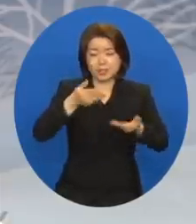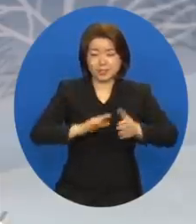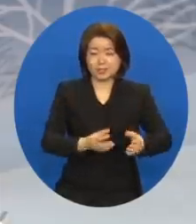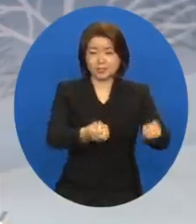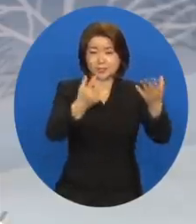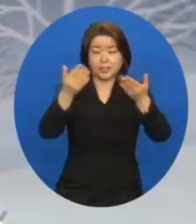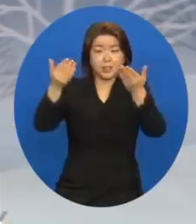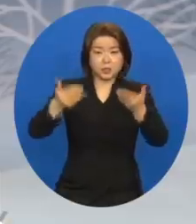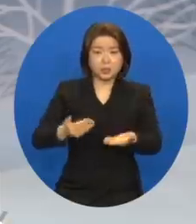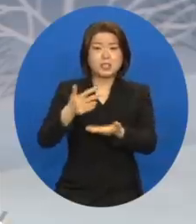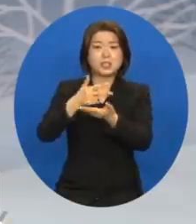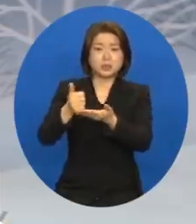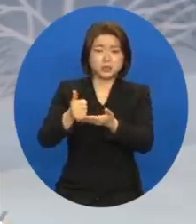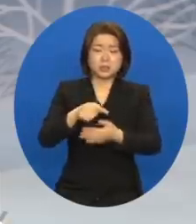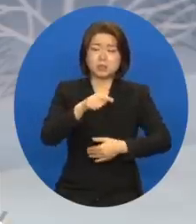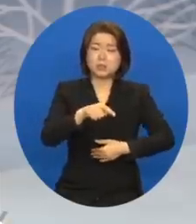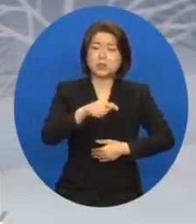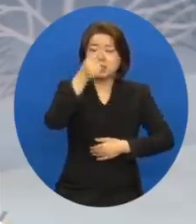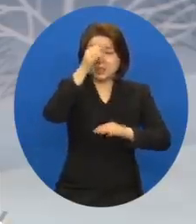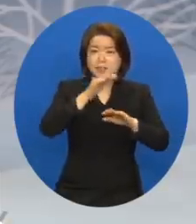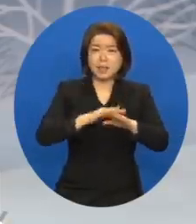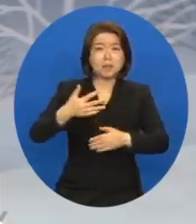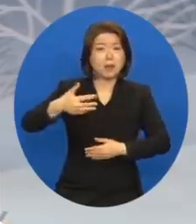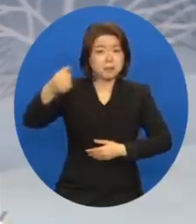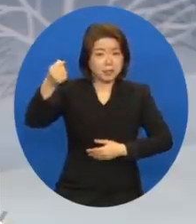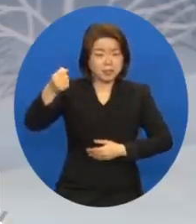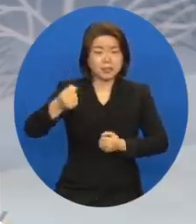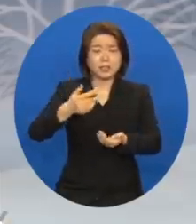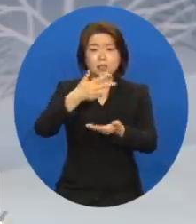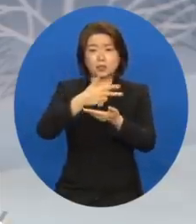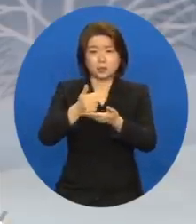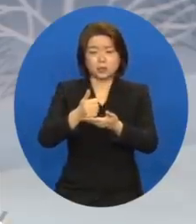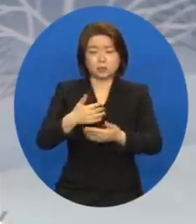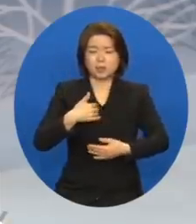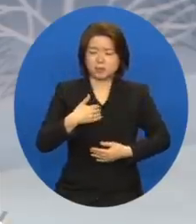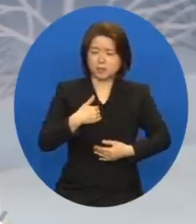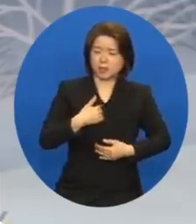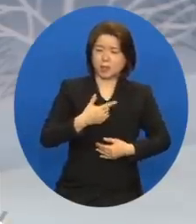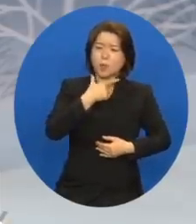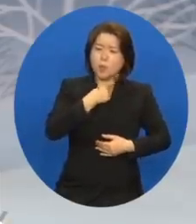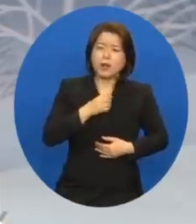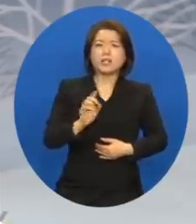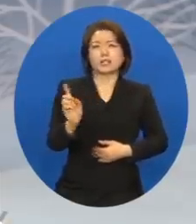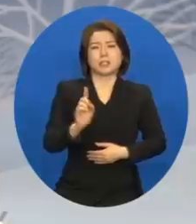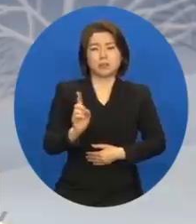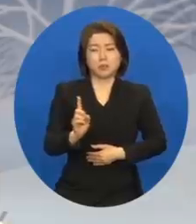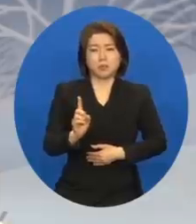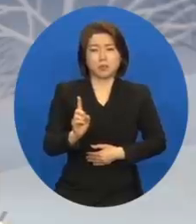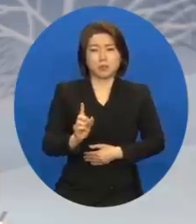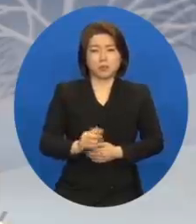주님, 오늘 이 예배를 받으시는 주님이 우리에게 뭘 원하실까요?